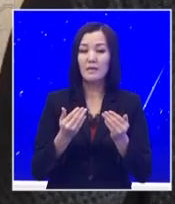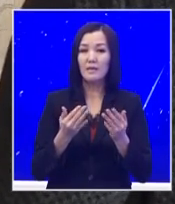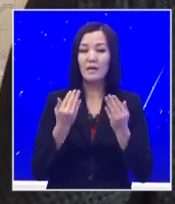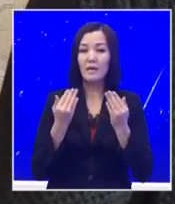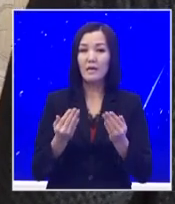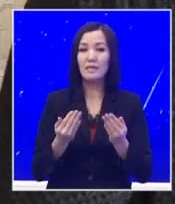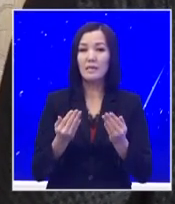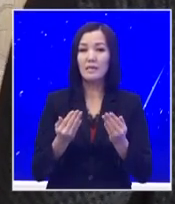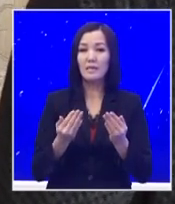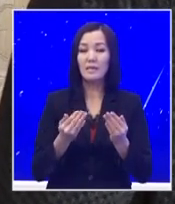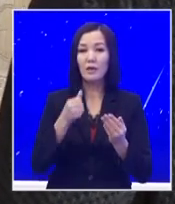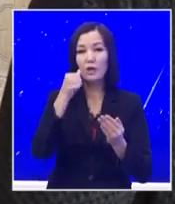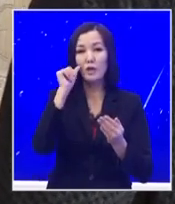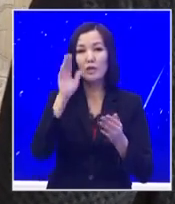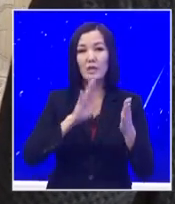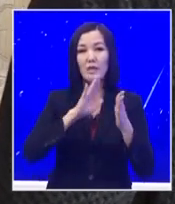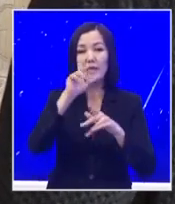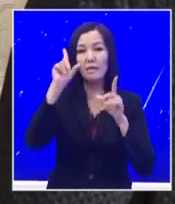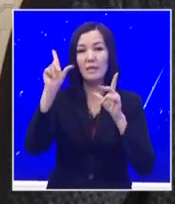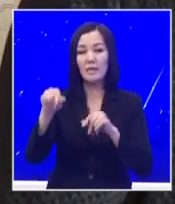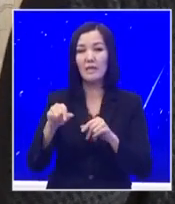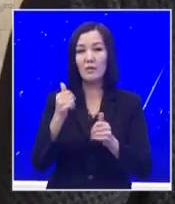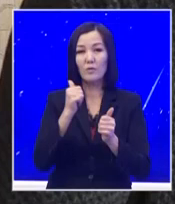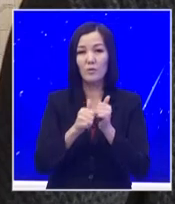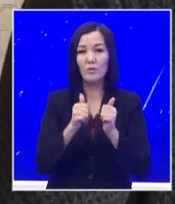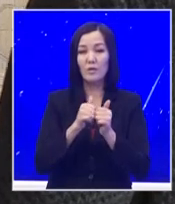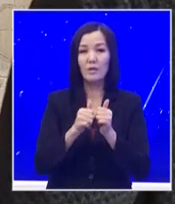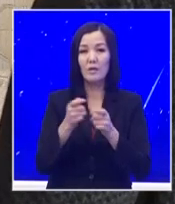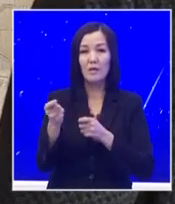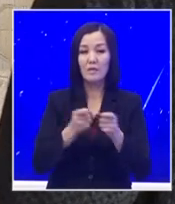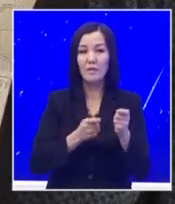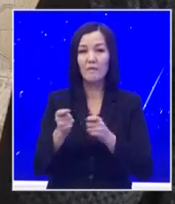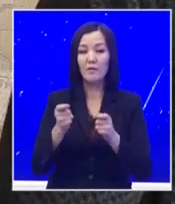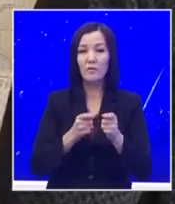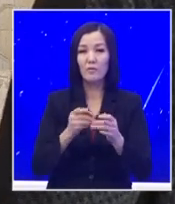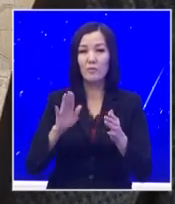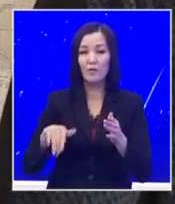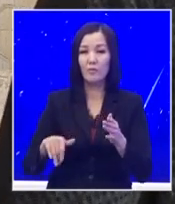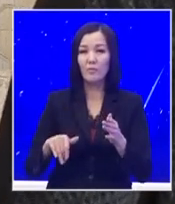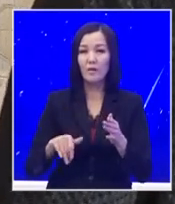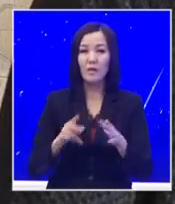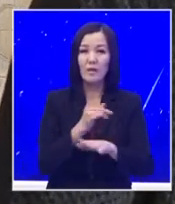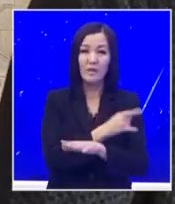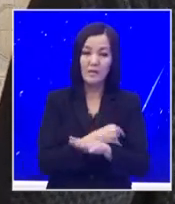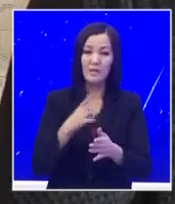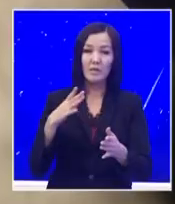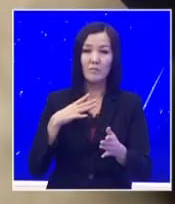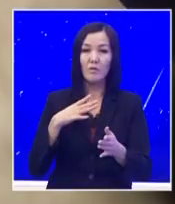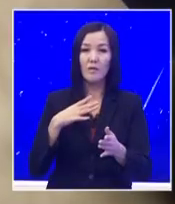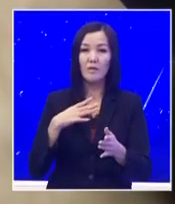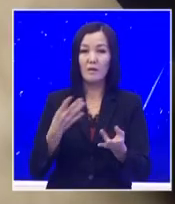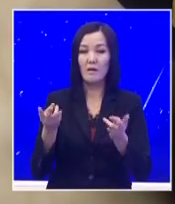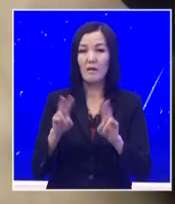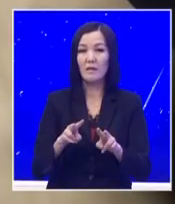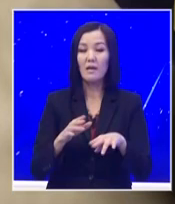енді. Кеше таңертесін жұмысқа кетті, күнделікті заведующий роддомның. Одан кейін кезекшілікке қалады.